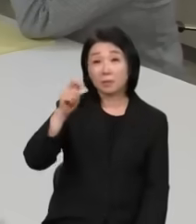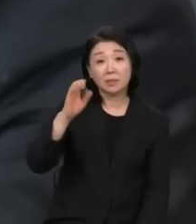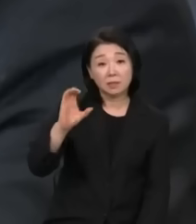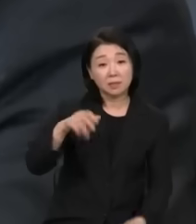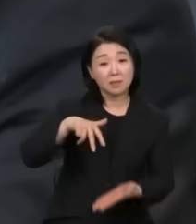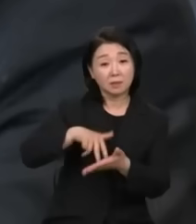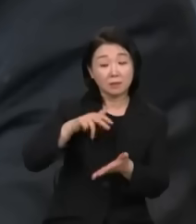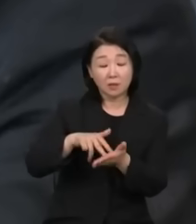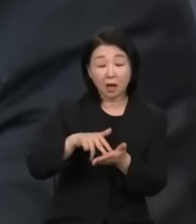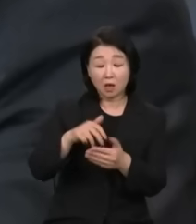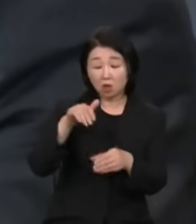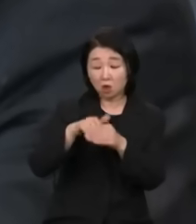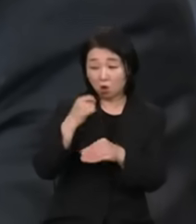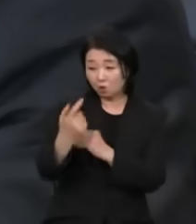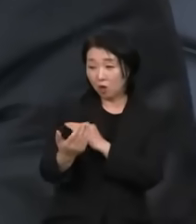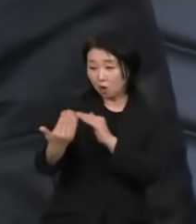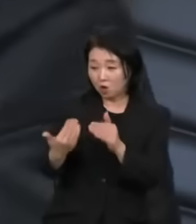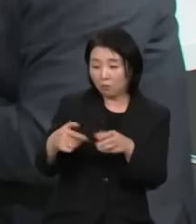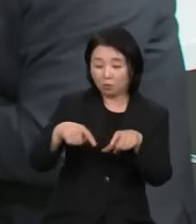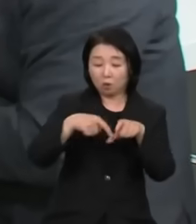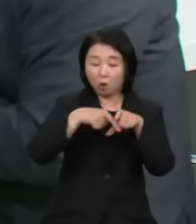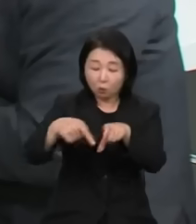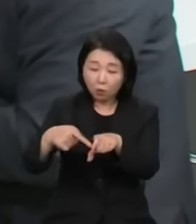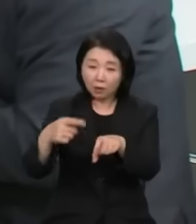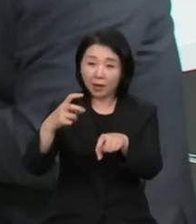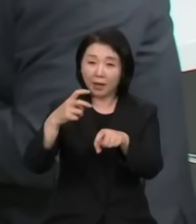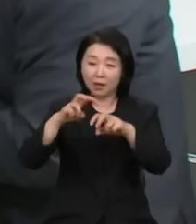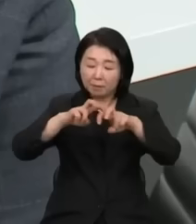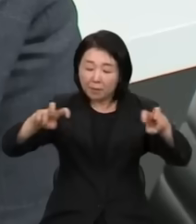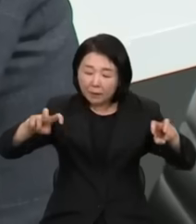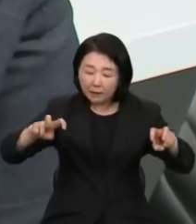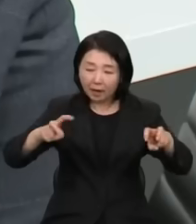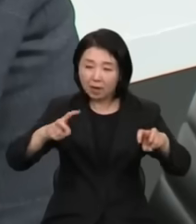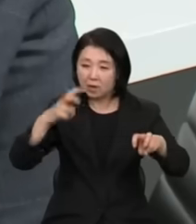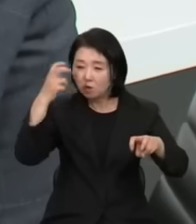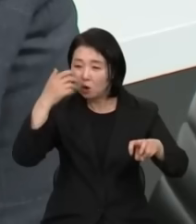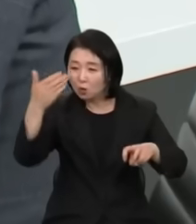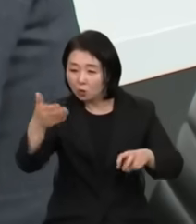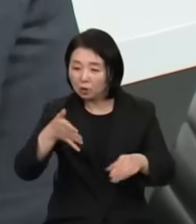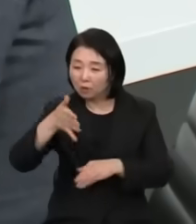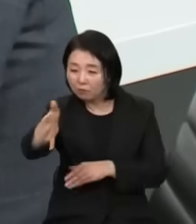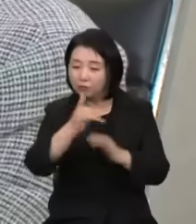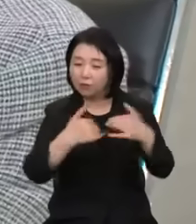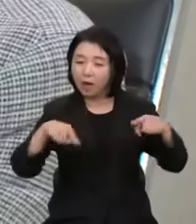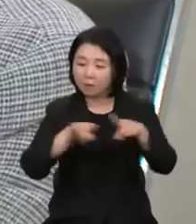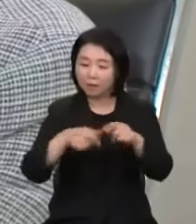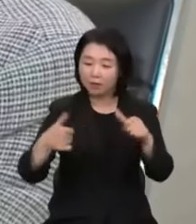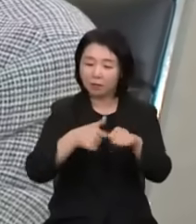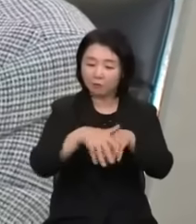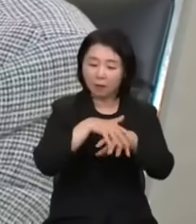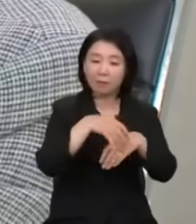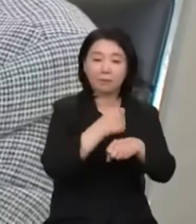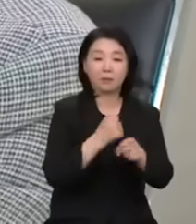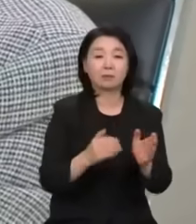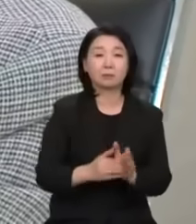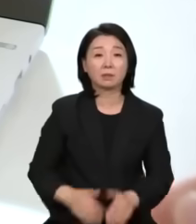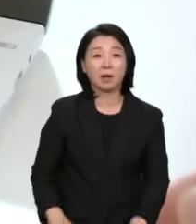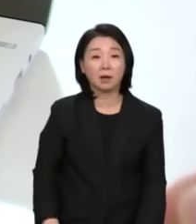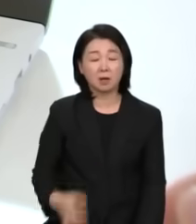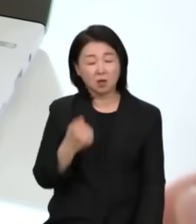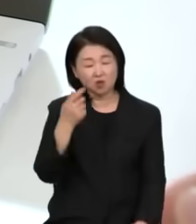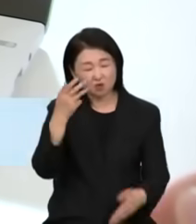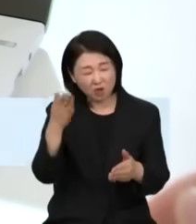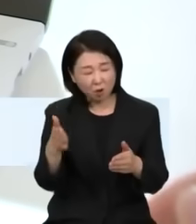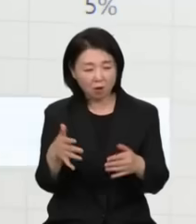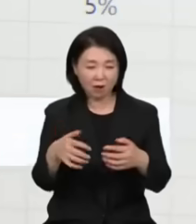선거일 6개월 전부터 통계학 메타분석 여론조사 전문가 등으로 예측 조사 자문단을 꾸렸습니다 수개월간